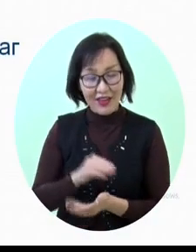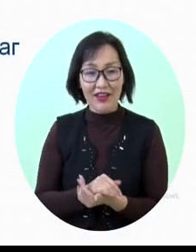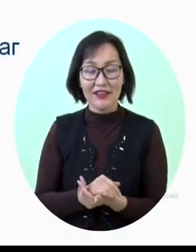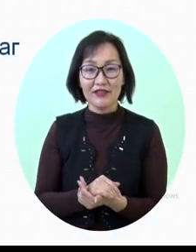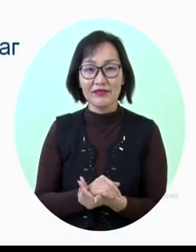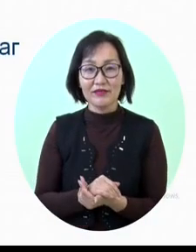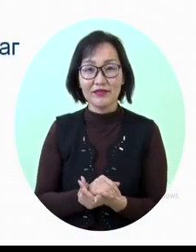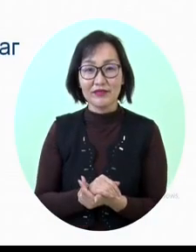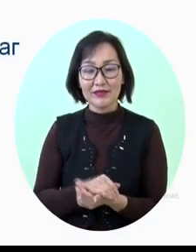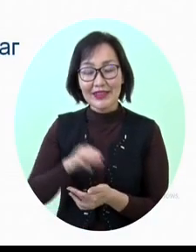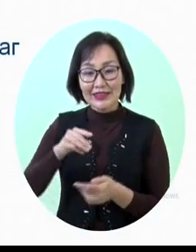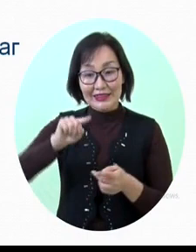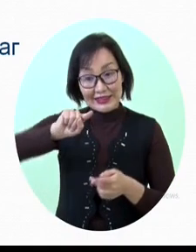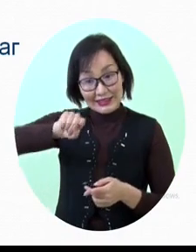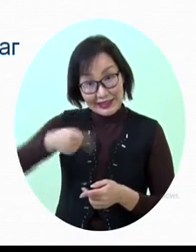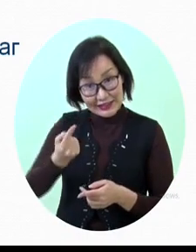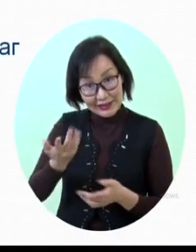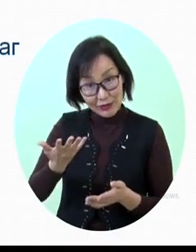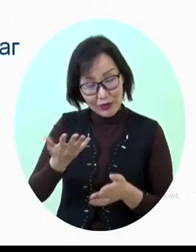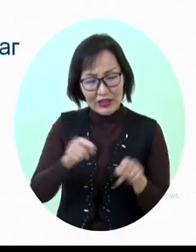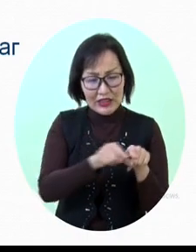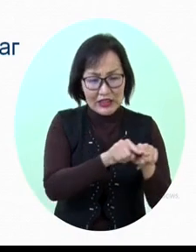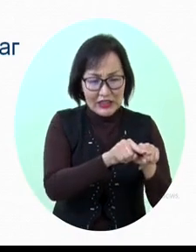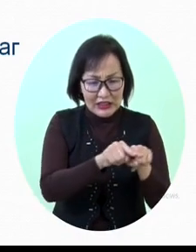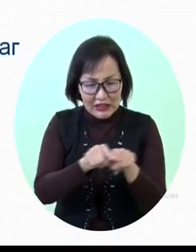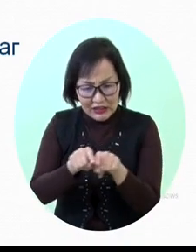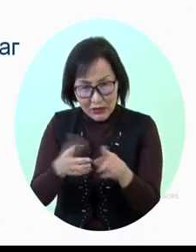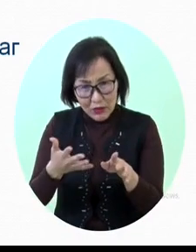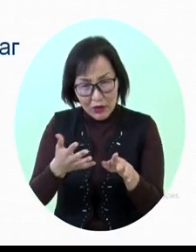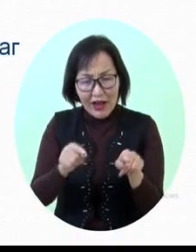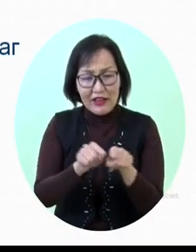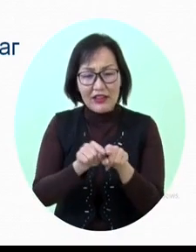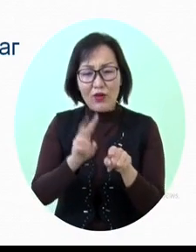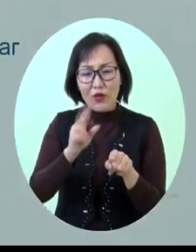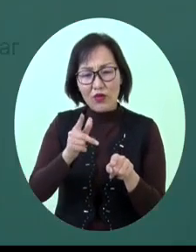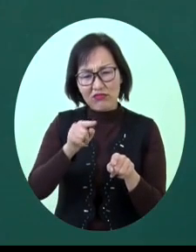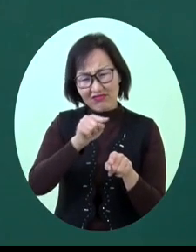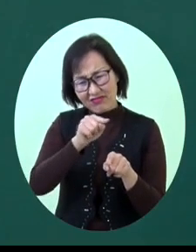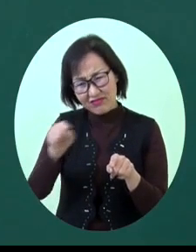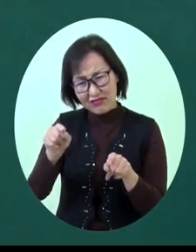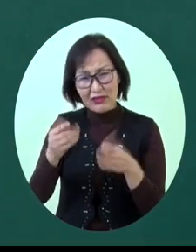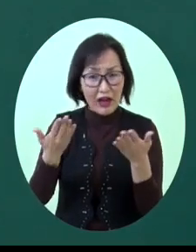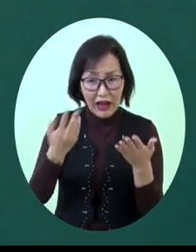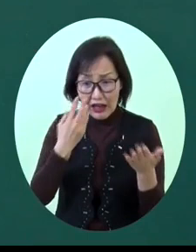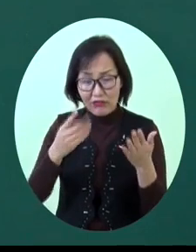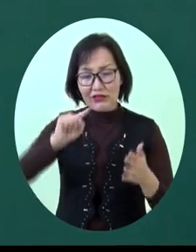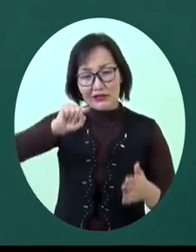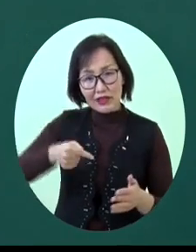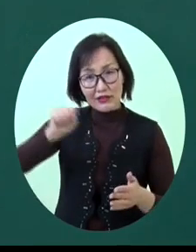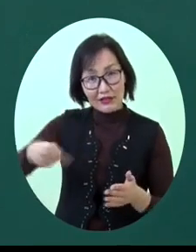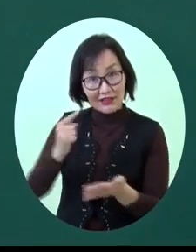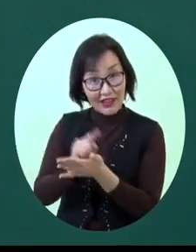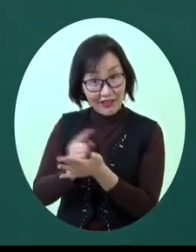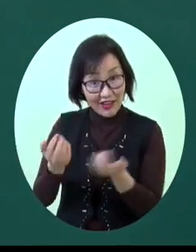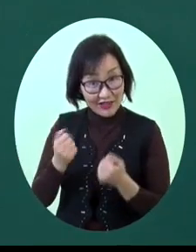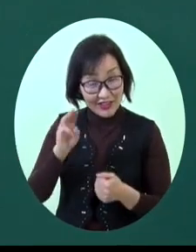яриатай. За, тасдал болов зэрэгцэн үг өгүүлбэрийг зааглахад хэрэгэлдэг. Хин ямар